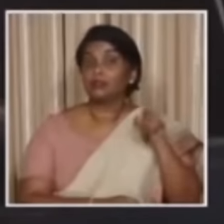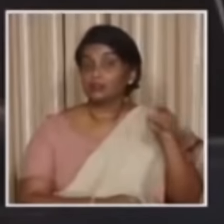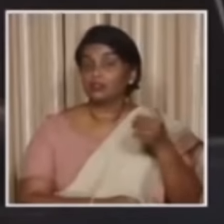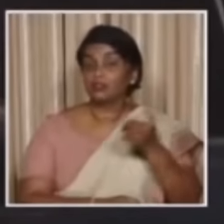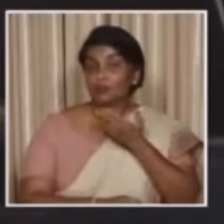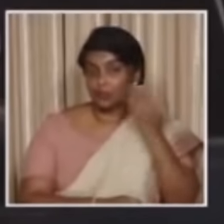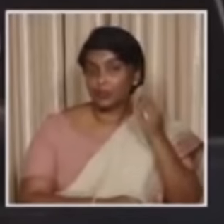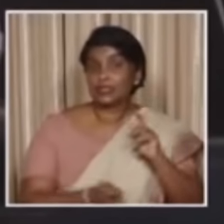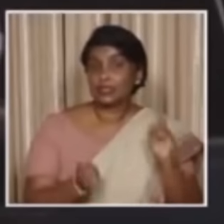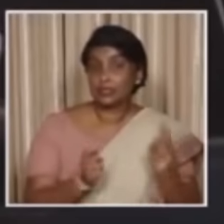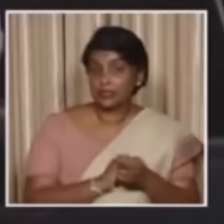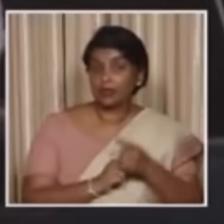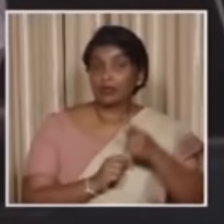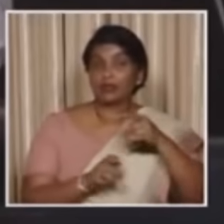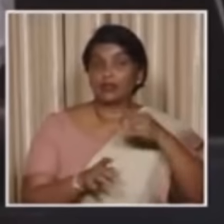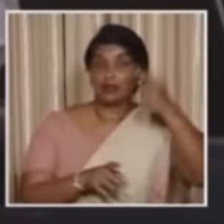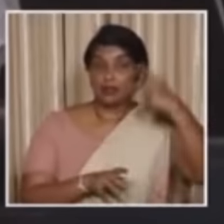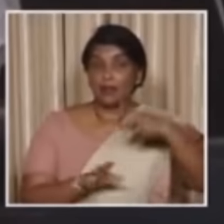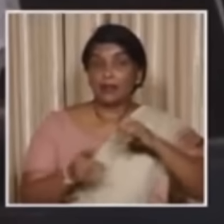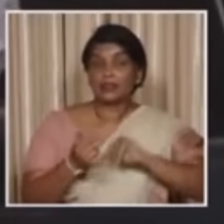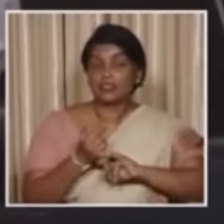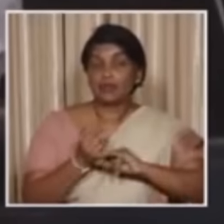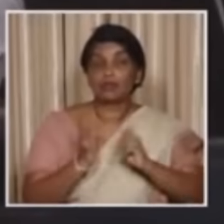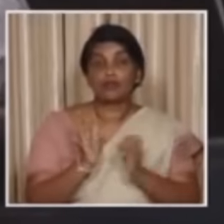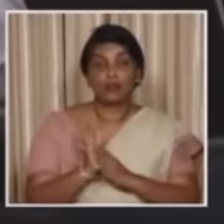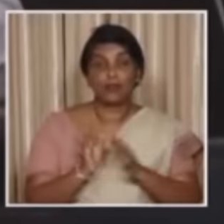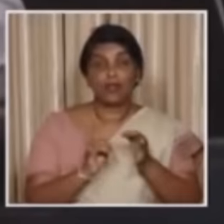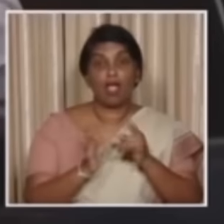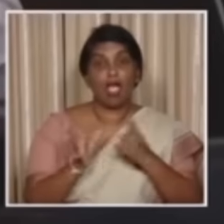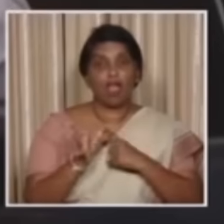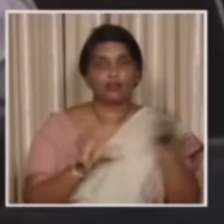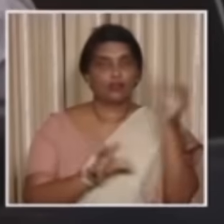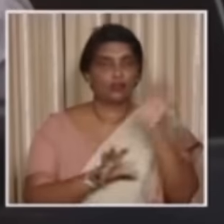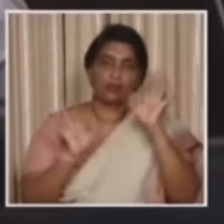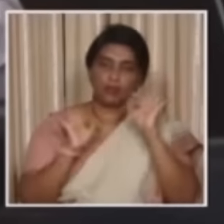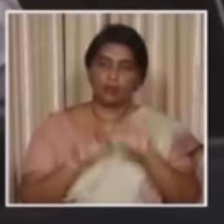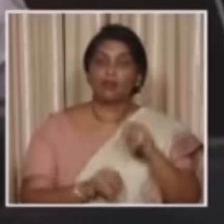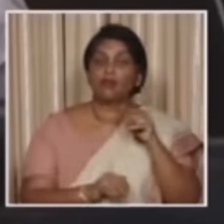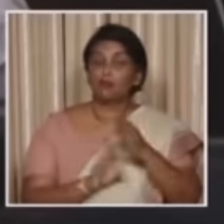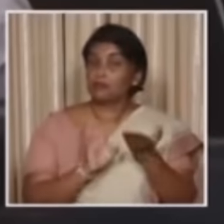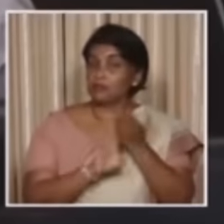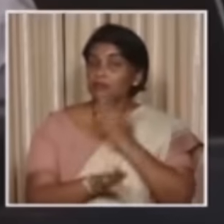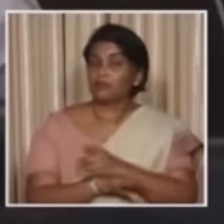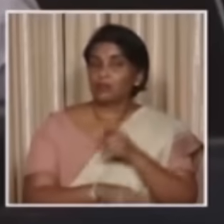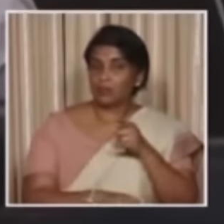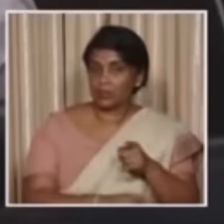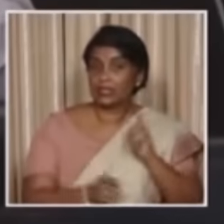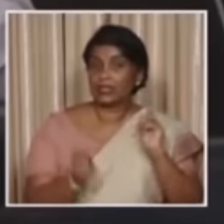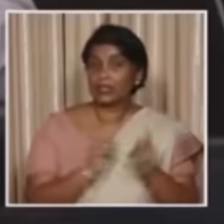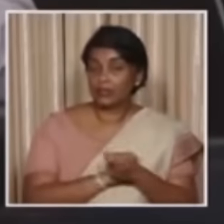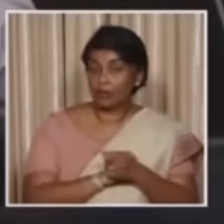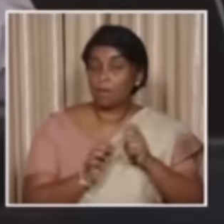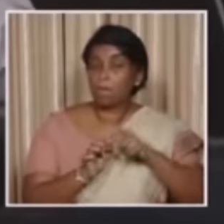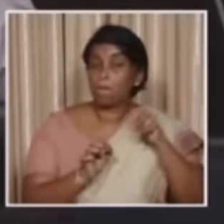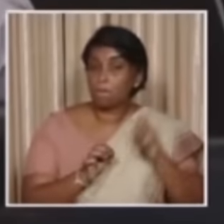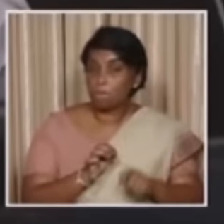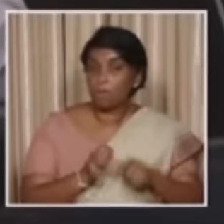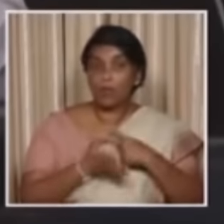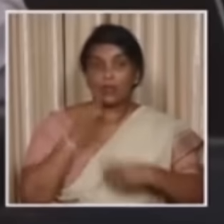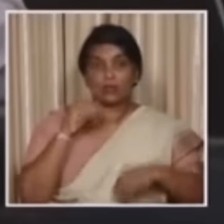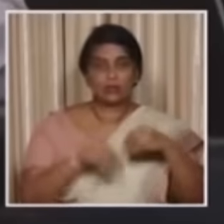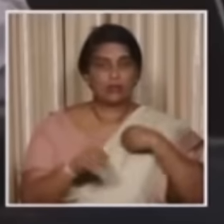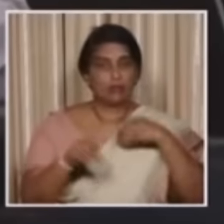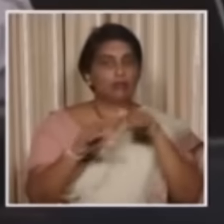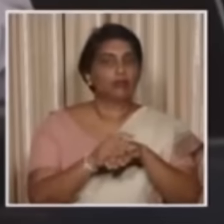තිබුණේ ක්‍රිකට් අතුරුපාලක මණ්ඩලයට අර්ජුන රණතුංග පත් කරන්න නැතුයි. මොකද එතුමා මීට පෙර මේ ක්‍රිකට් මණ්ඩලයට ඡන්ද ඉල්ලපු